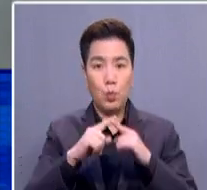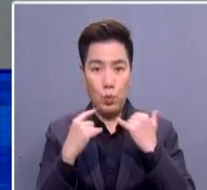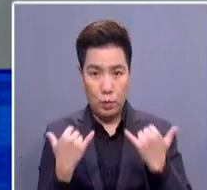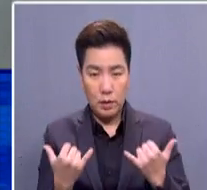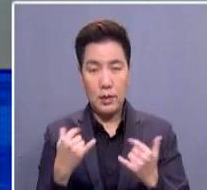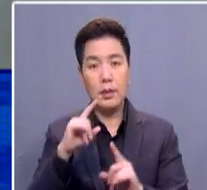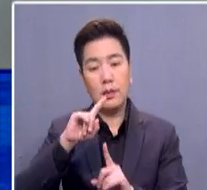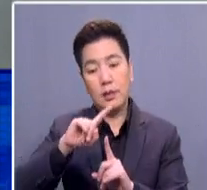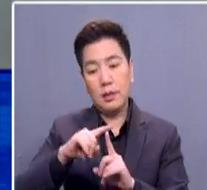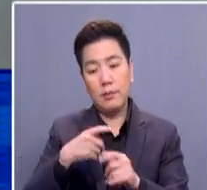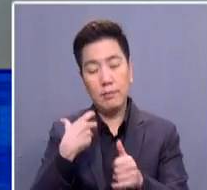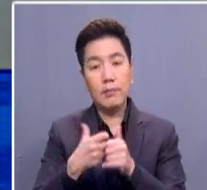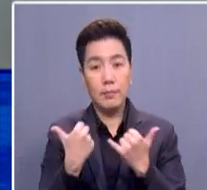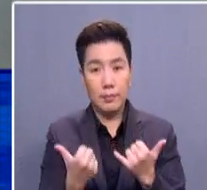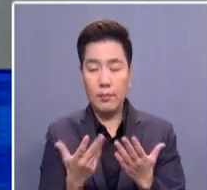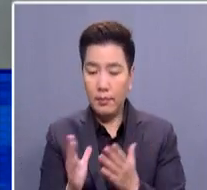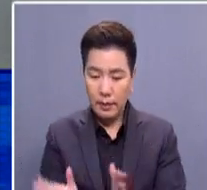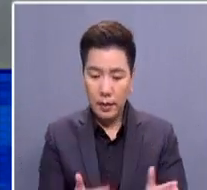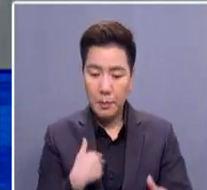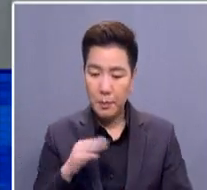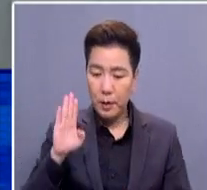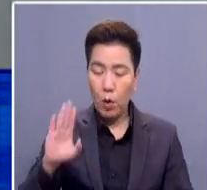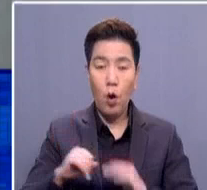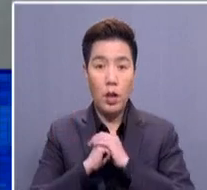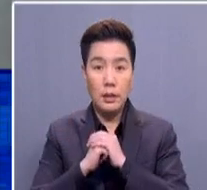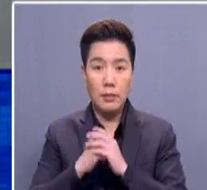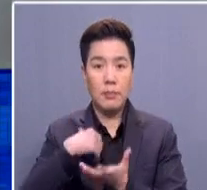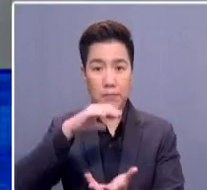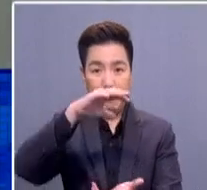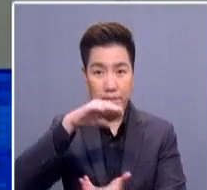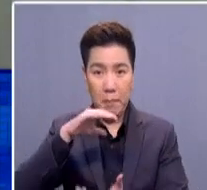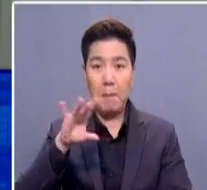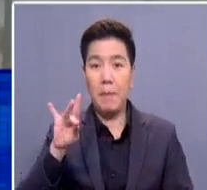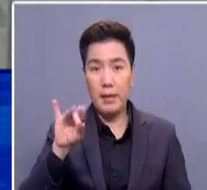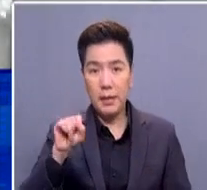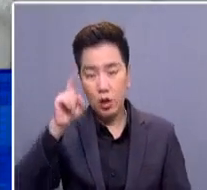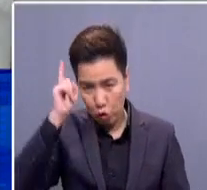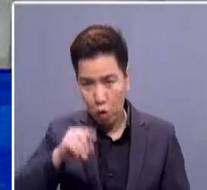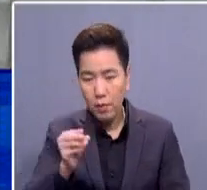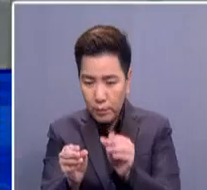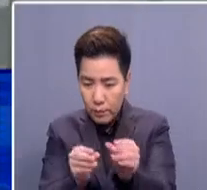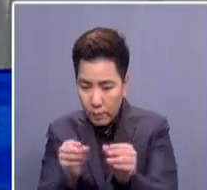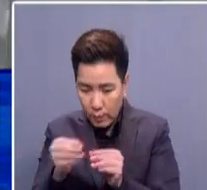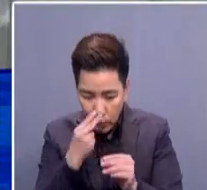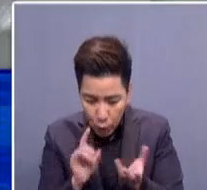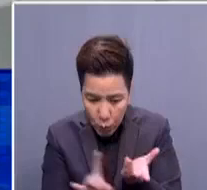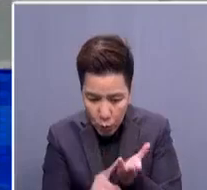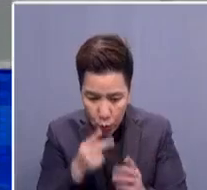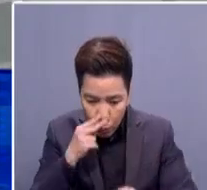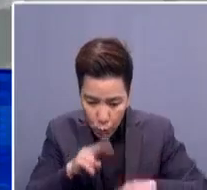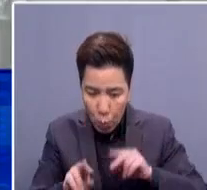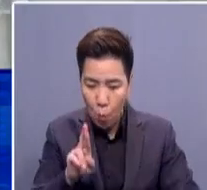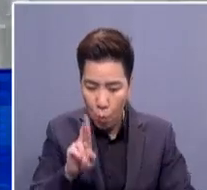หรือว่าวันที่ 12ส่วนวัคซีนของที่เราแหวกที่เข้ามาอีกแปดแสนโด๊สค่ะจะต้องมีการตรวจรับรองคุณภาพ